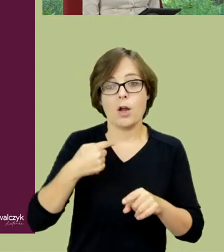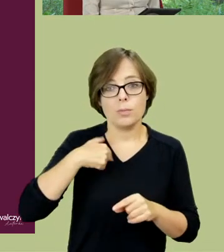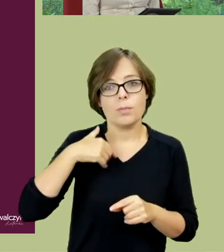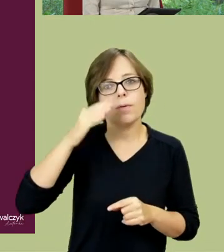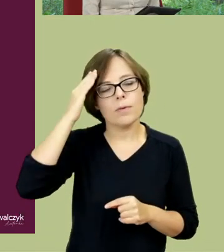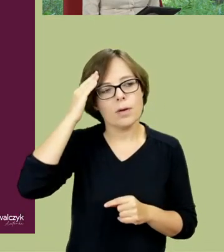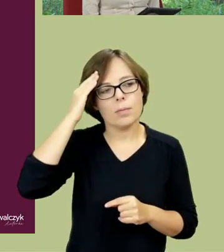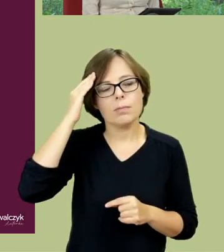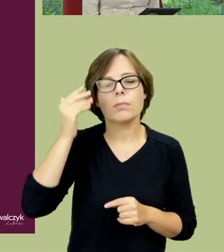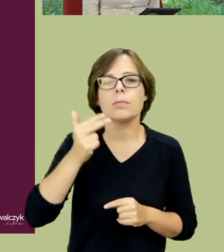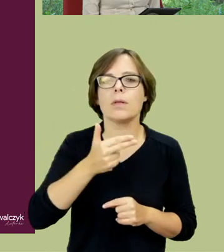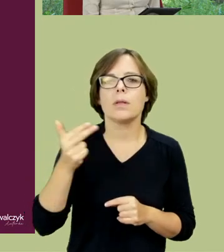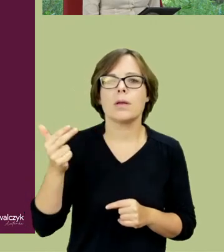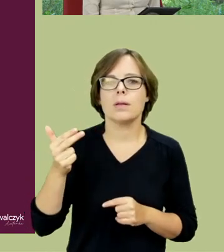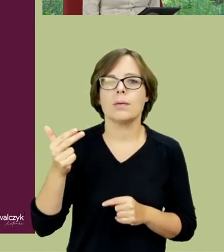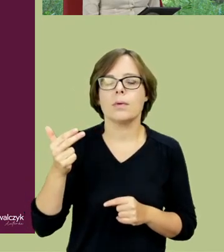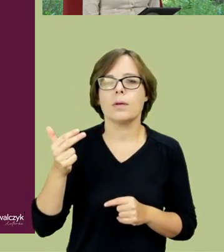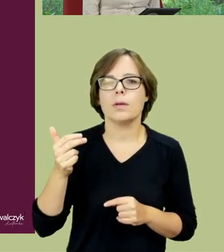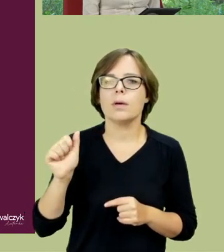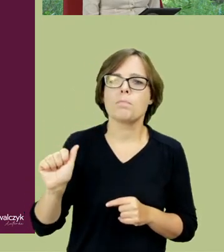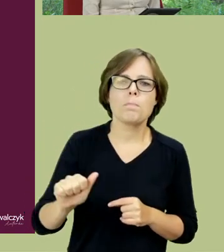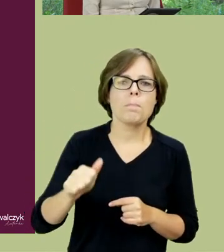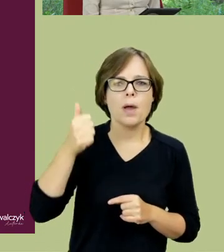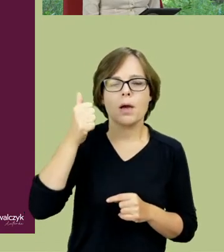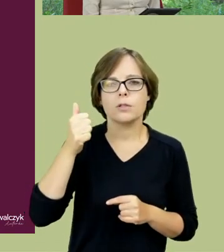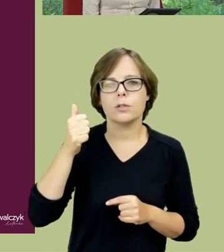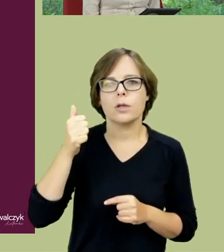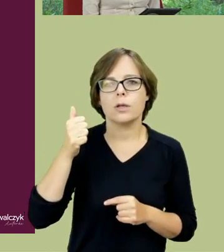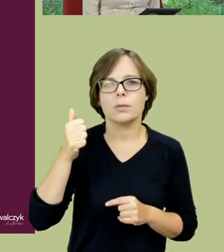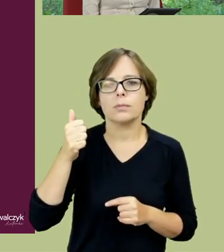pierwszej, zresztą z sukcesem